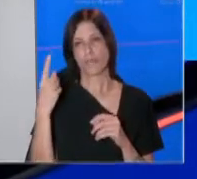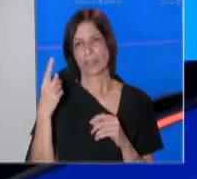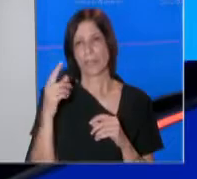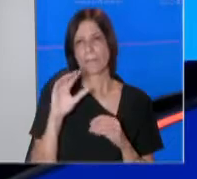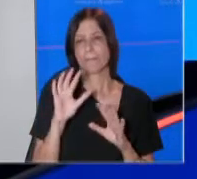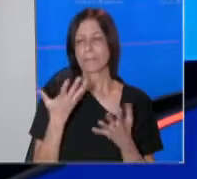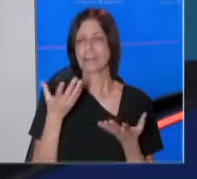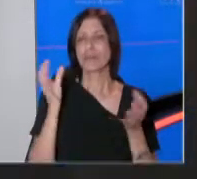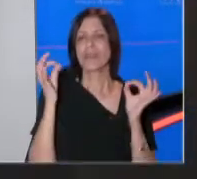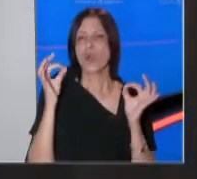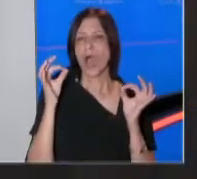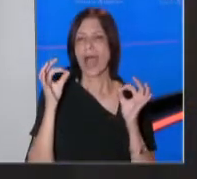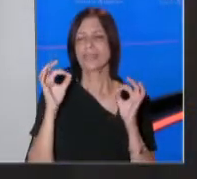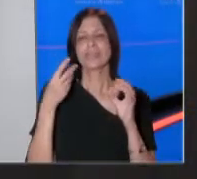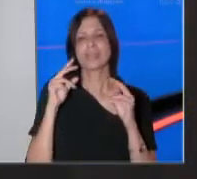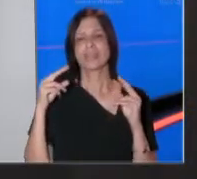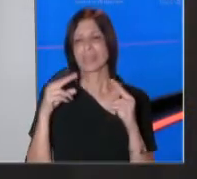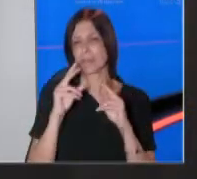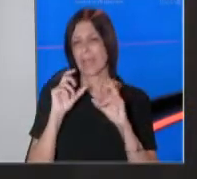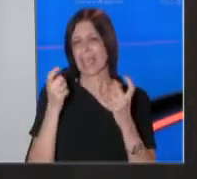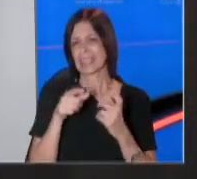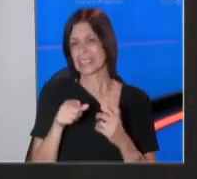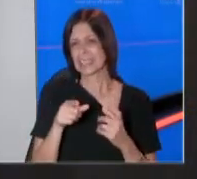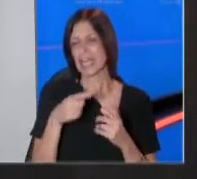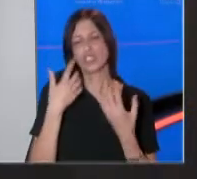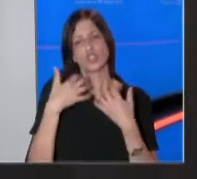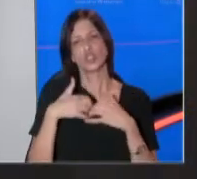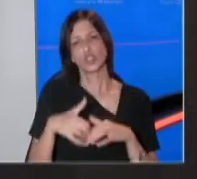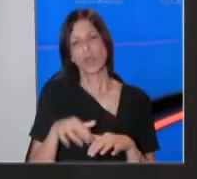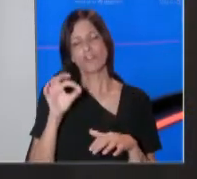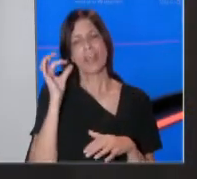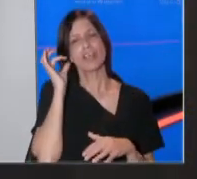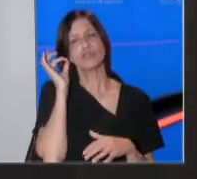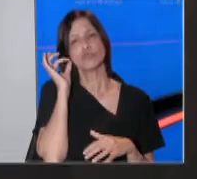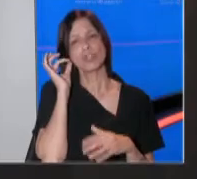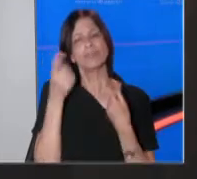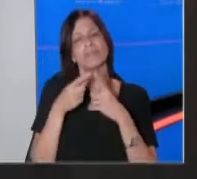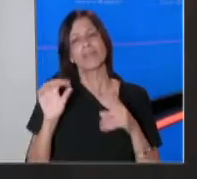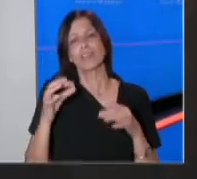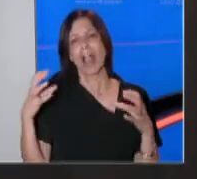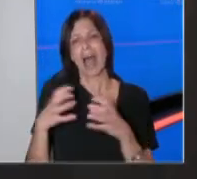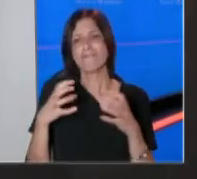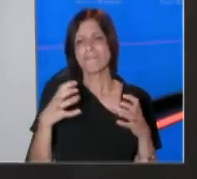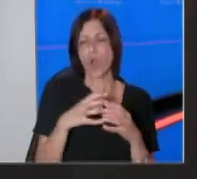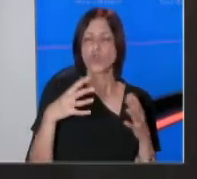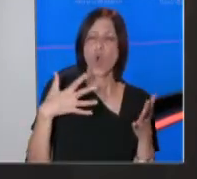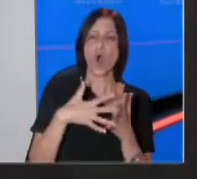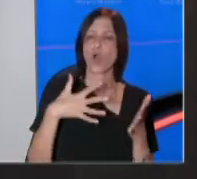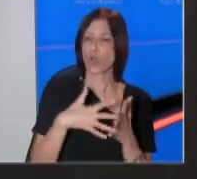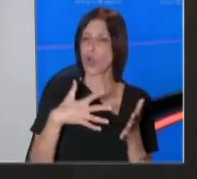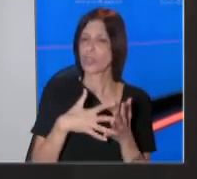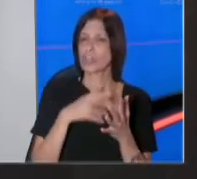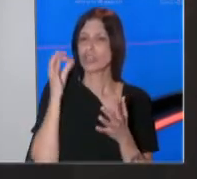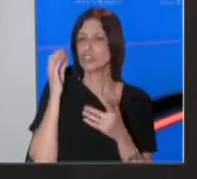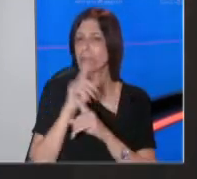שמה שמיוחד בכנס הזה, זה קודם כל באמת שילוב של נשים שהן ממגוון של חברות, או חוקרות